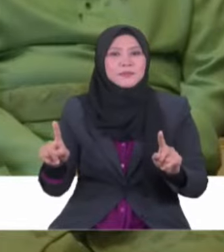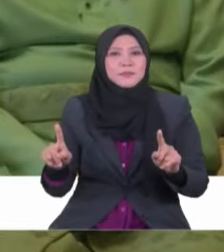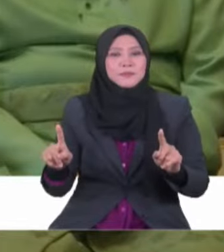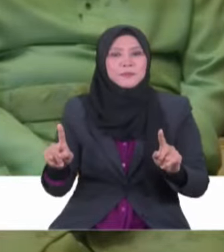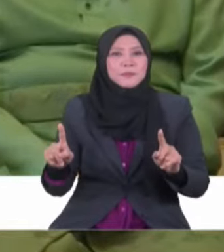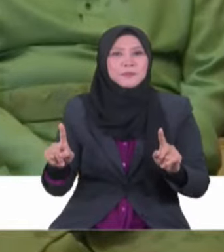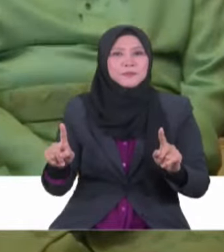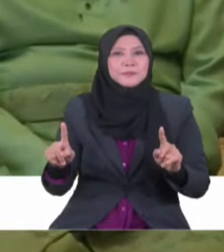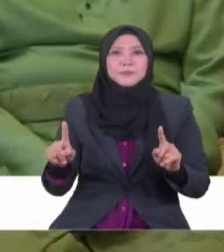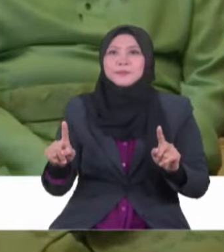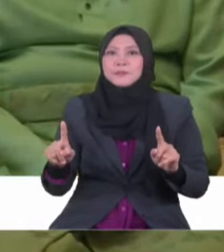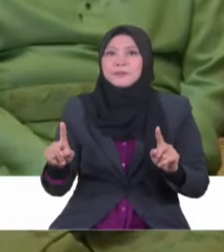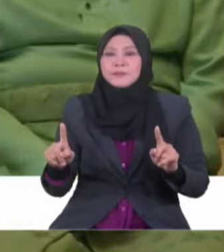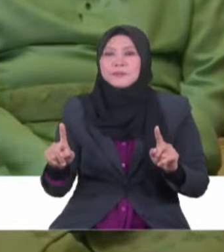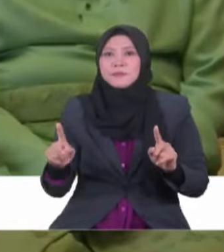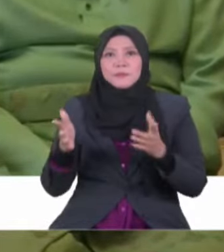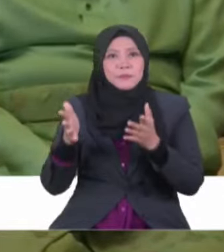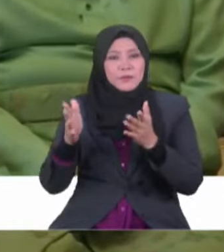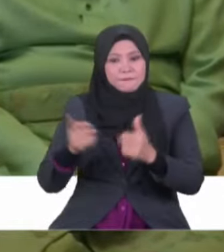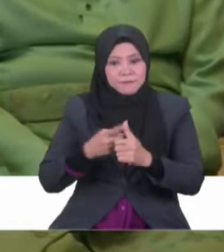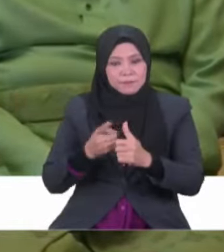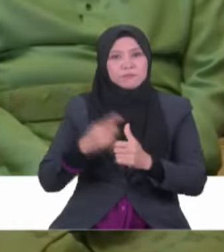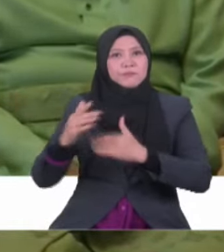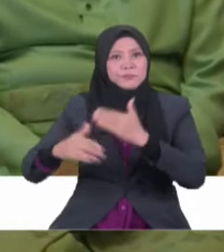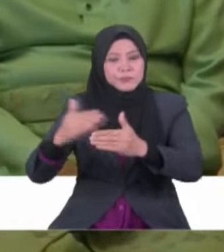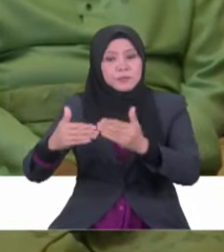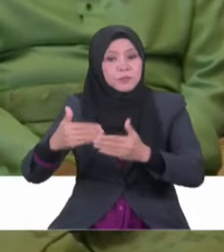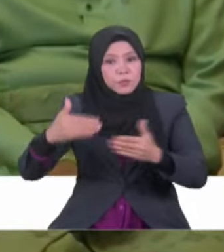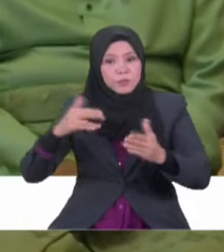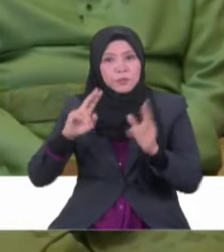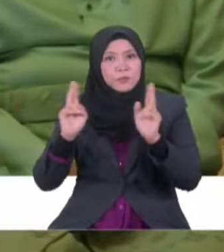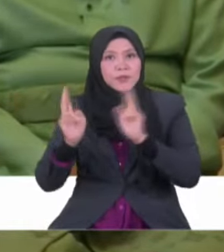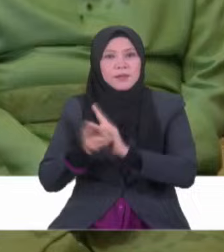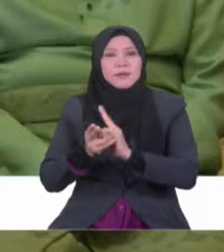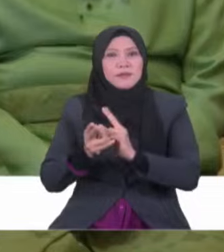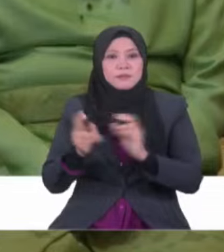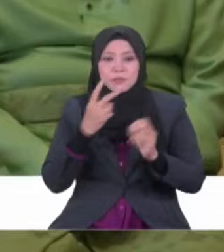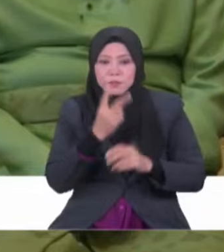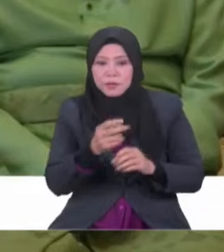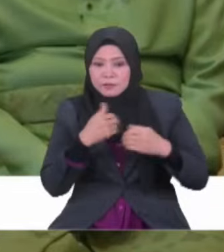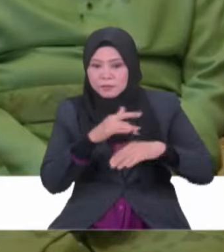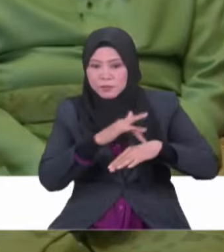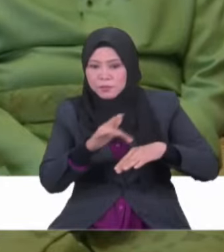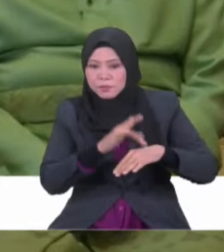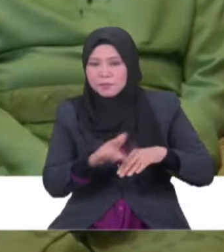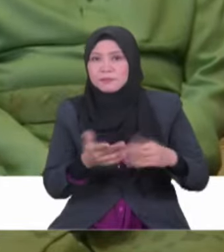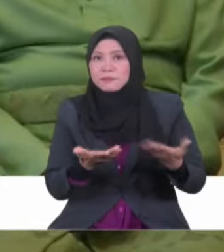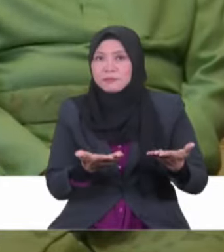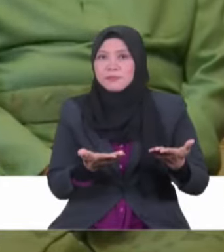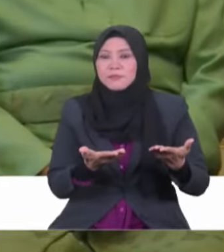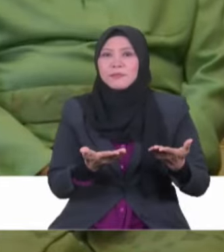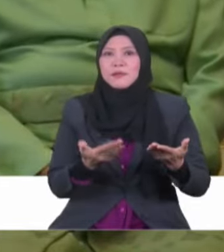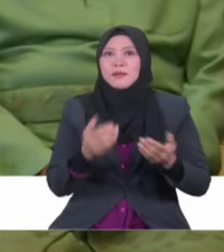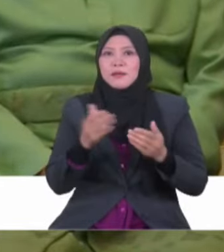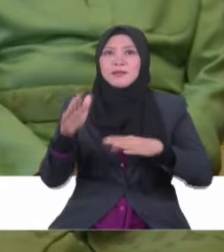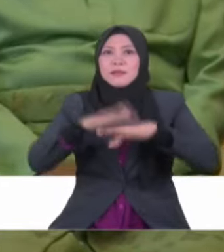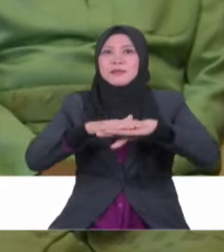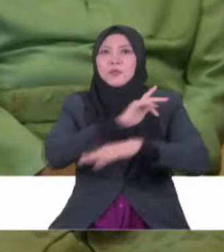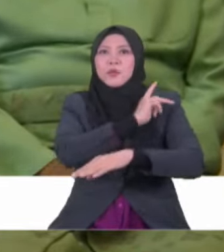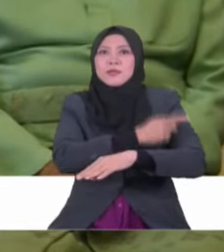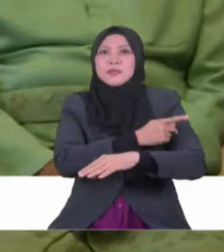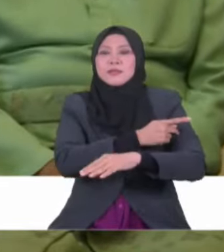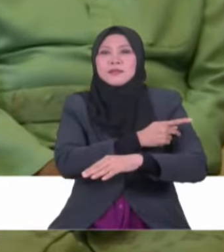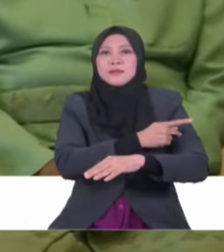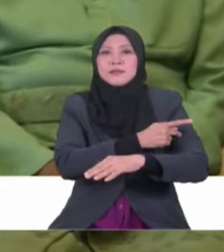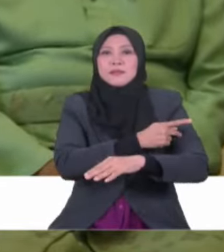ingat biarlah keadaan ini berlaku dulu sebelum ada perubahan, kan tidak ada kekosongan. Tapi ada kekosongan atas kuasa Menteri